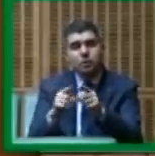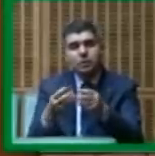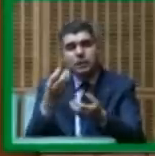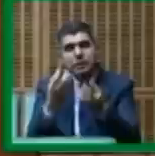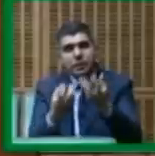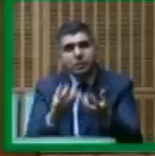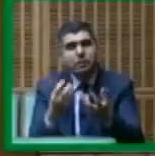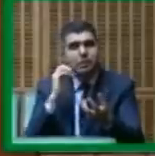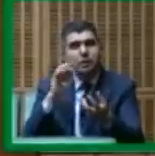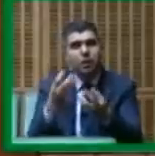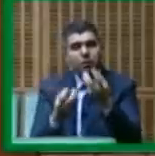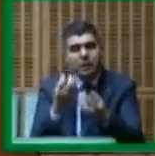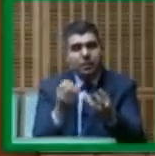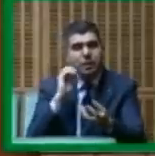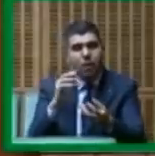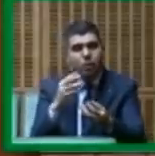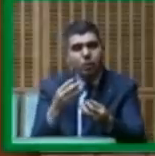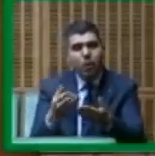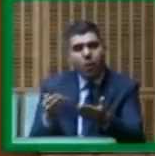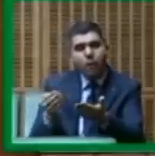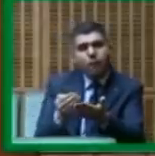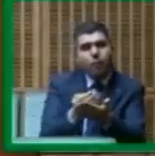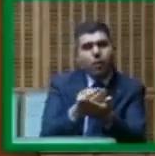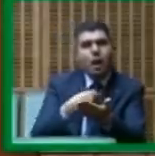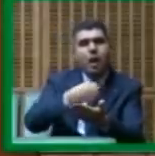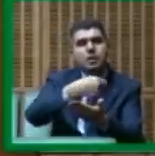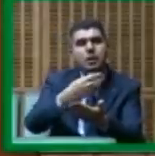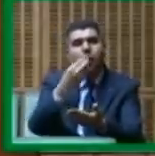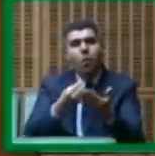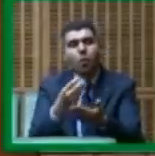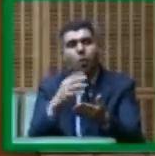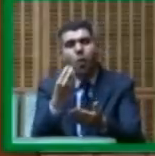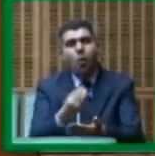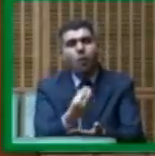ديال البلبوله ديال الشعير، داك الفوقاني ديالها هو اللي كيعطيو لهم باش يكبروهم.